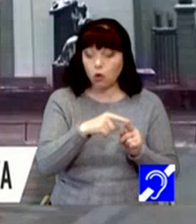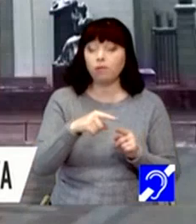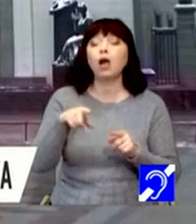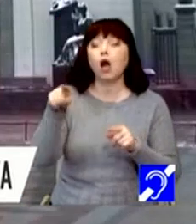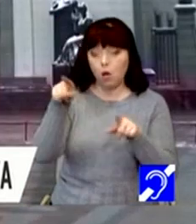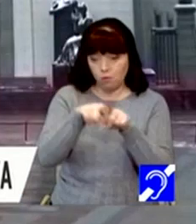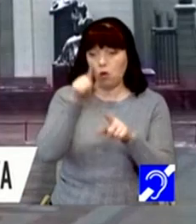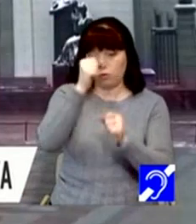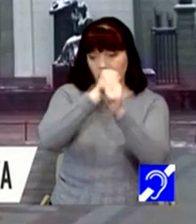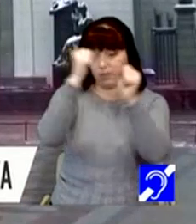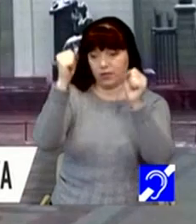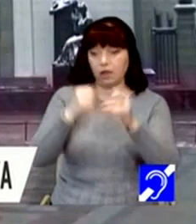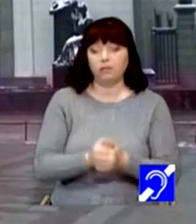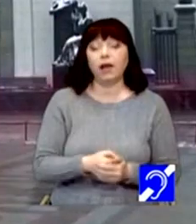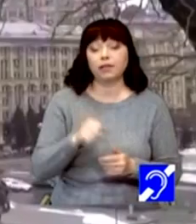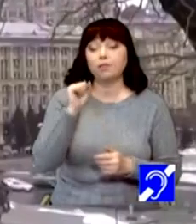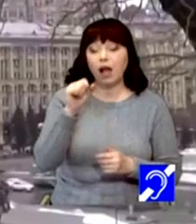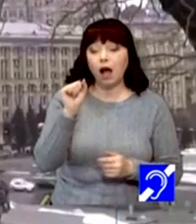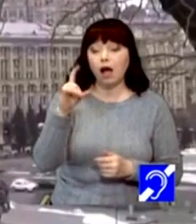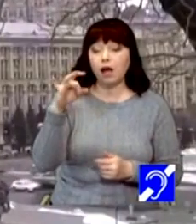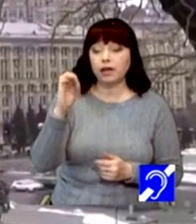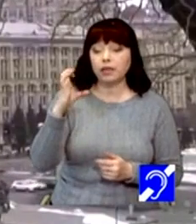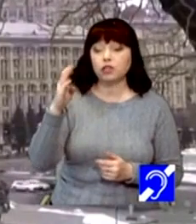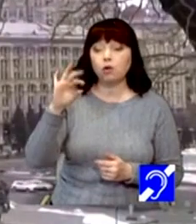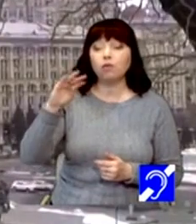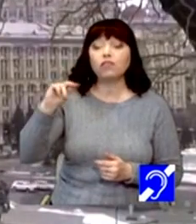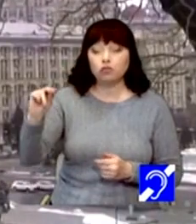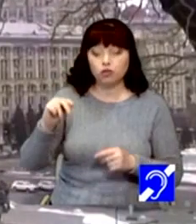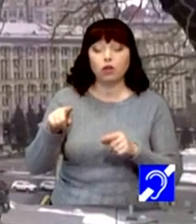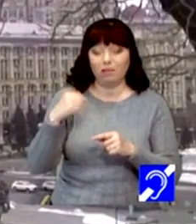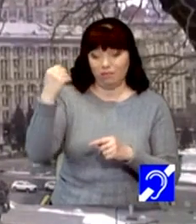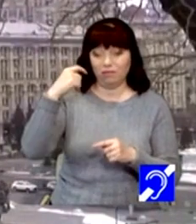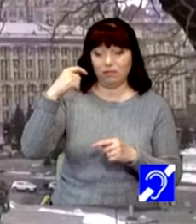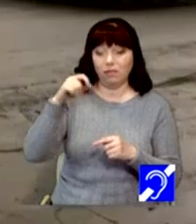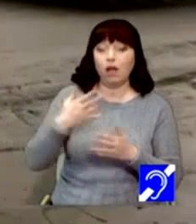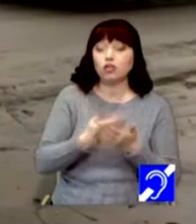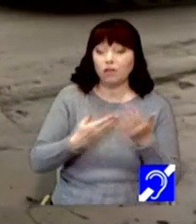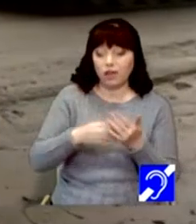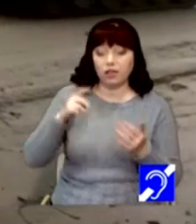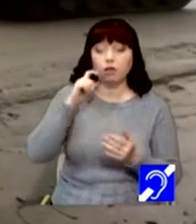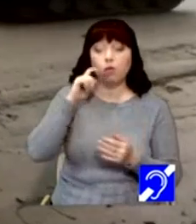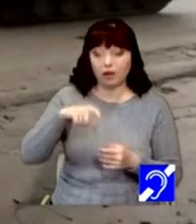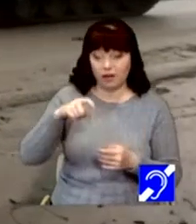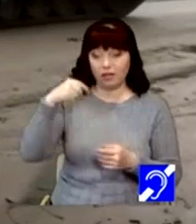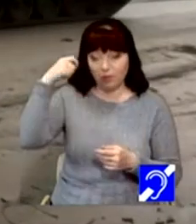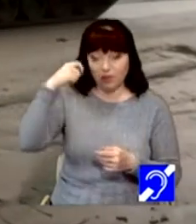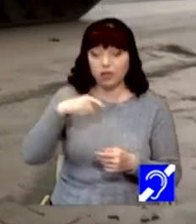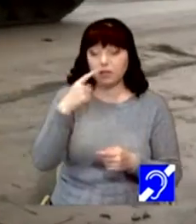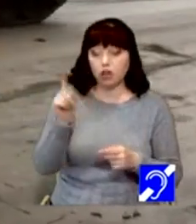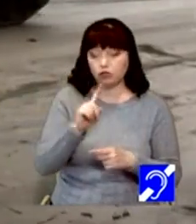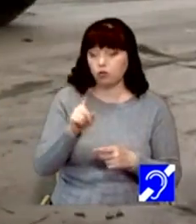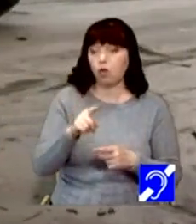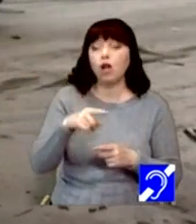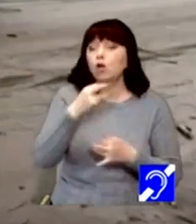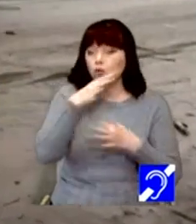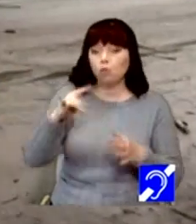și Alex stavi consilierul Militar al administrației prezidențiale din Ucraina a declarat că forțele ucraineni vor doborî